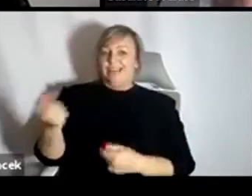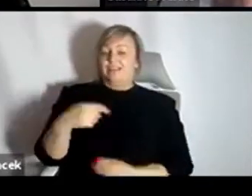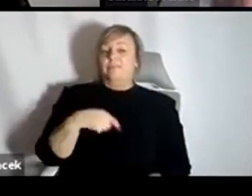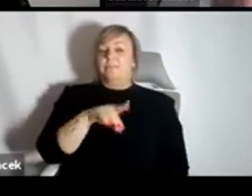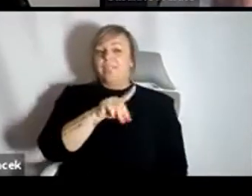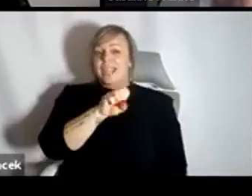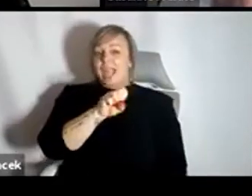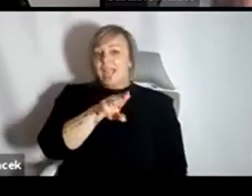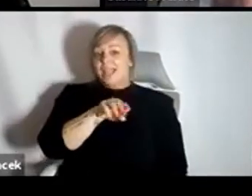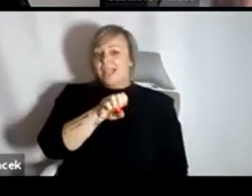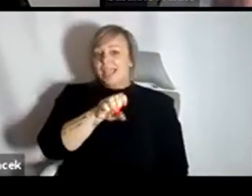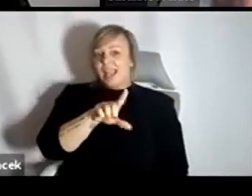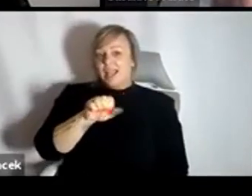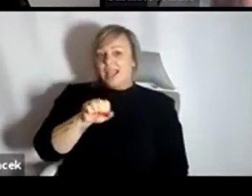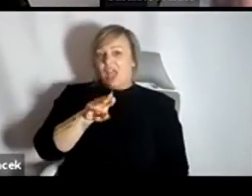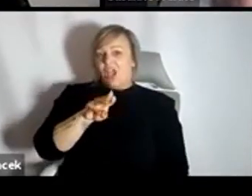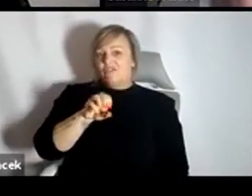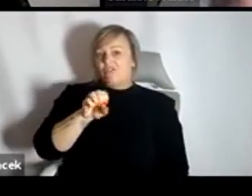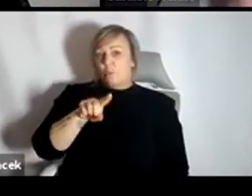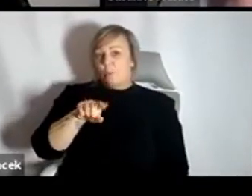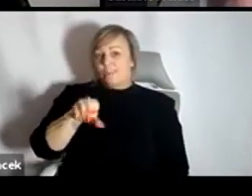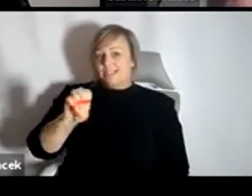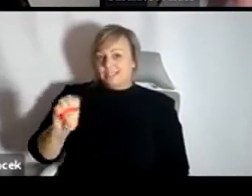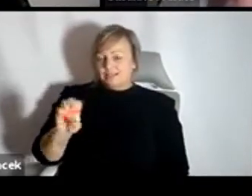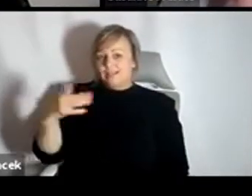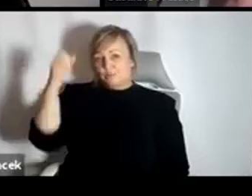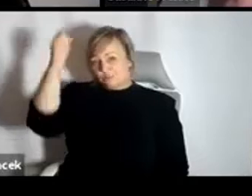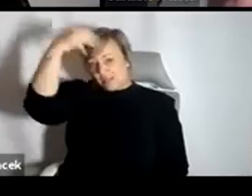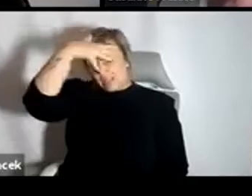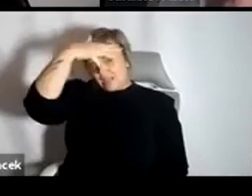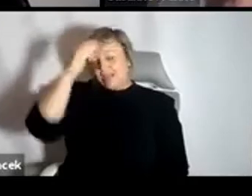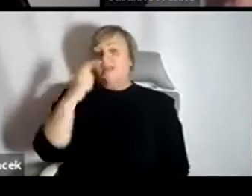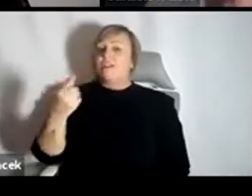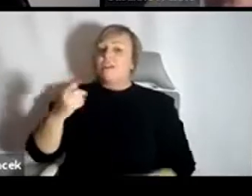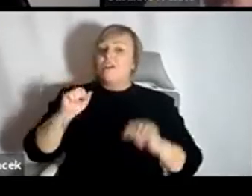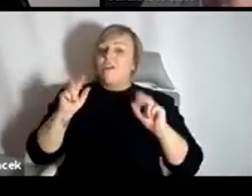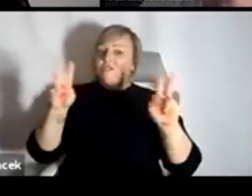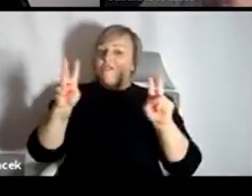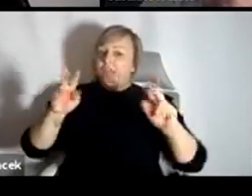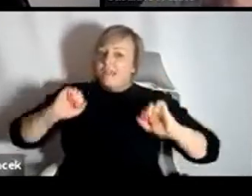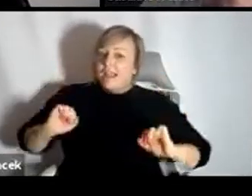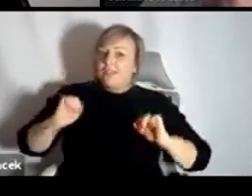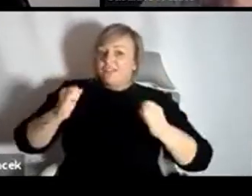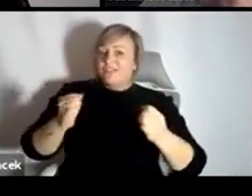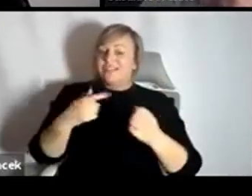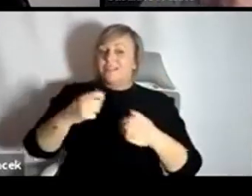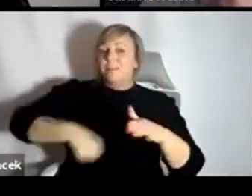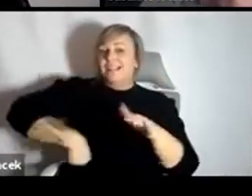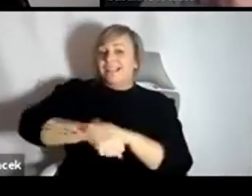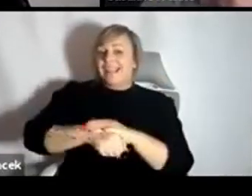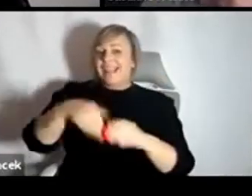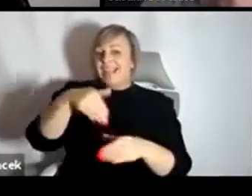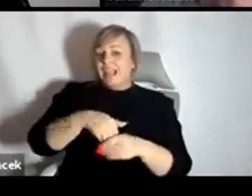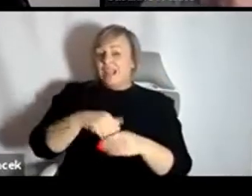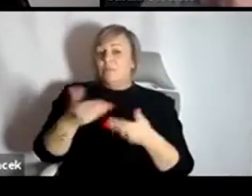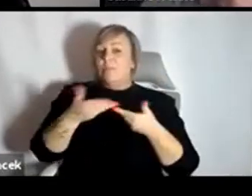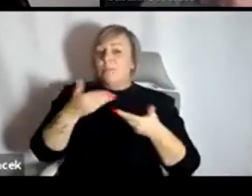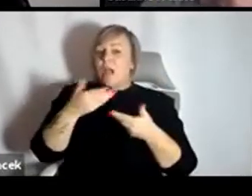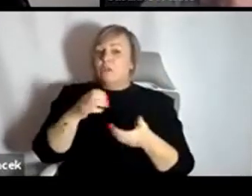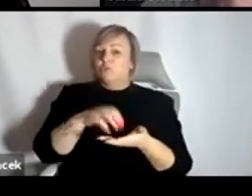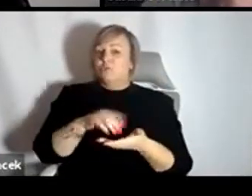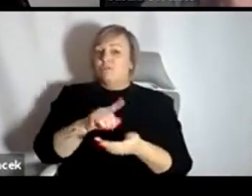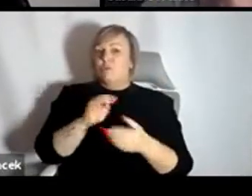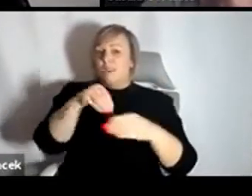Wurps. Daniela ist, wie sollte es anders sein, Fanaktivistin. Sie ist Projektleiterin bei Kickin, der Beratungsstelle für Inklusion